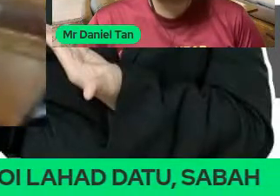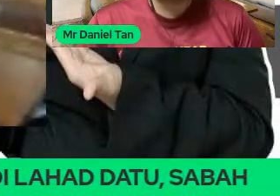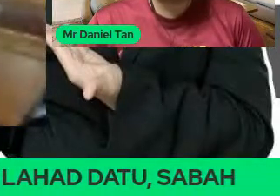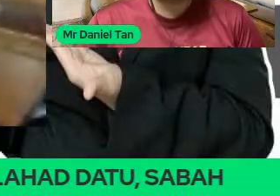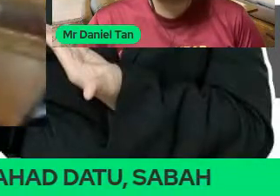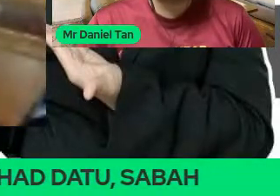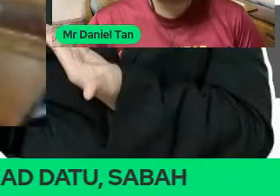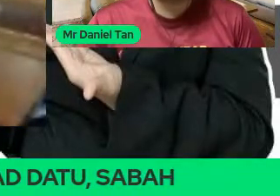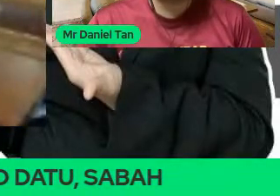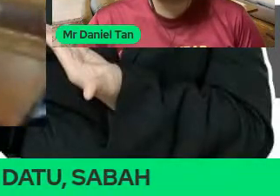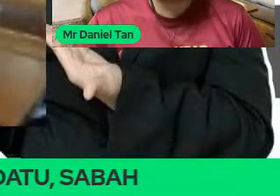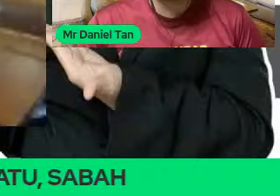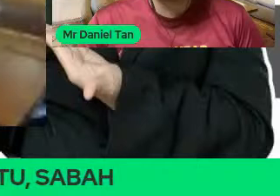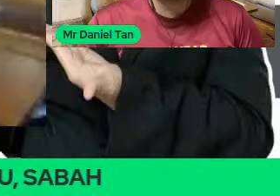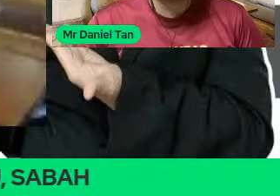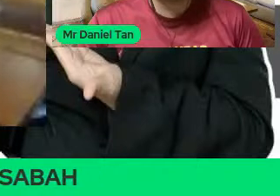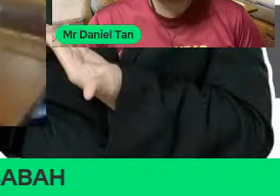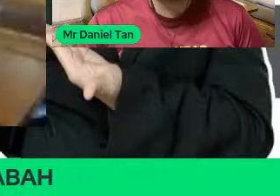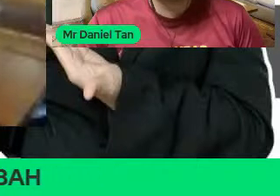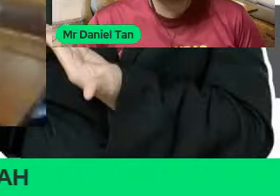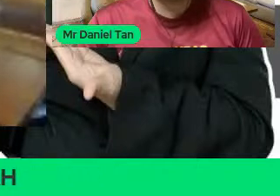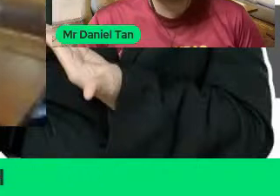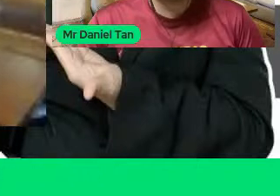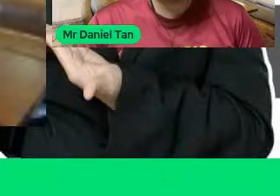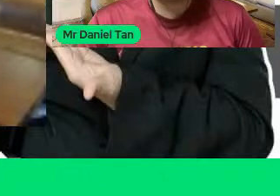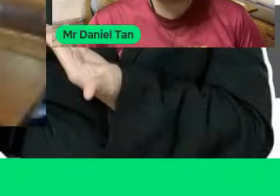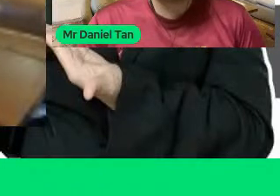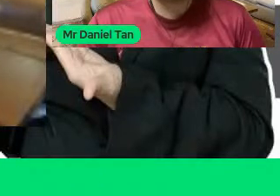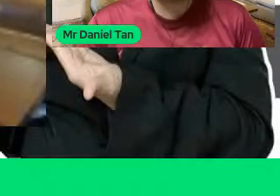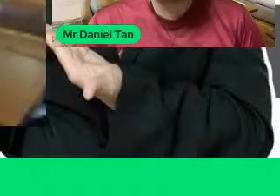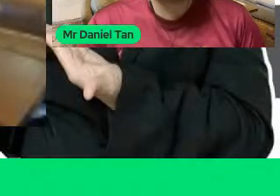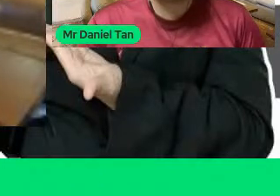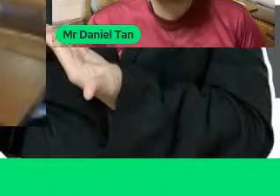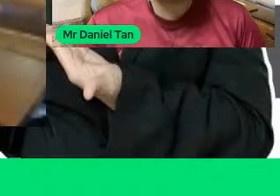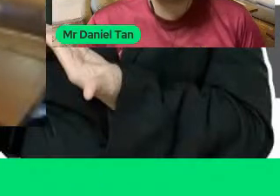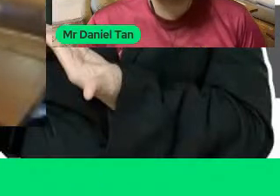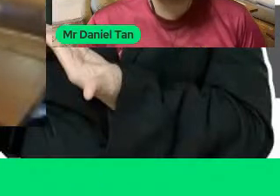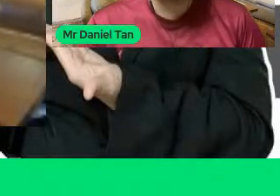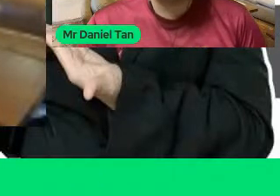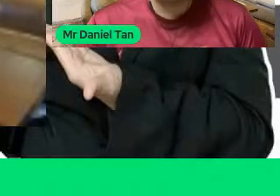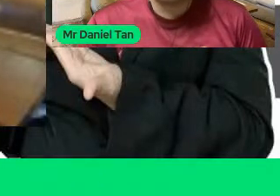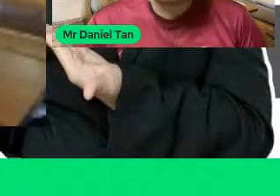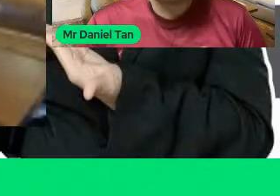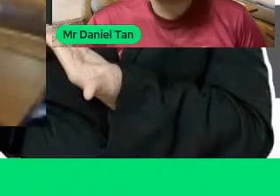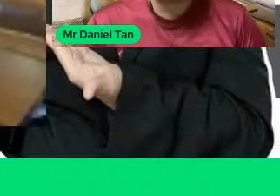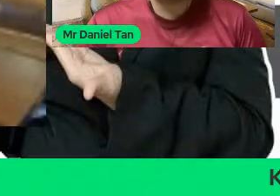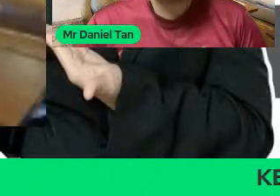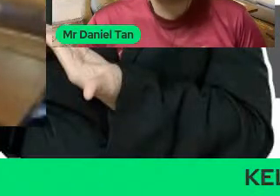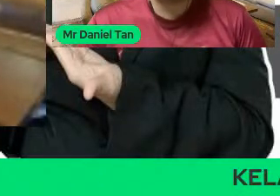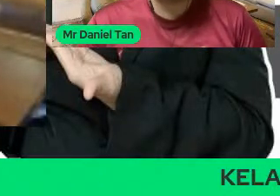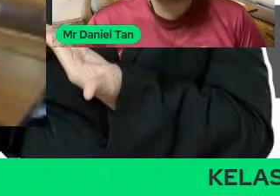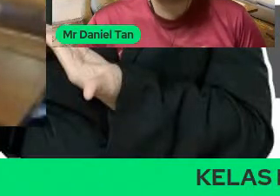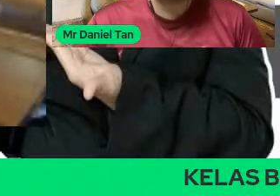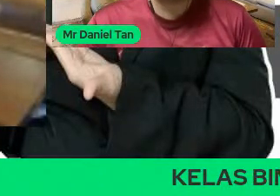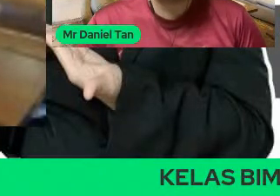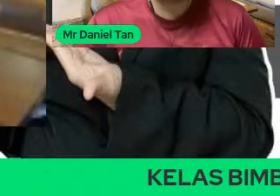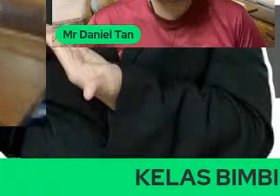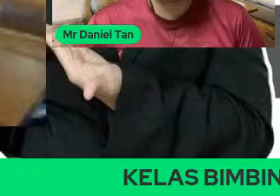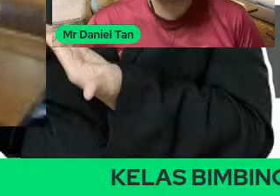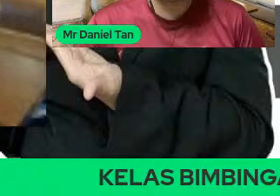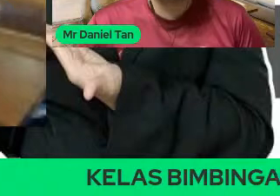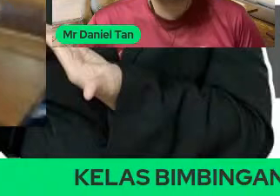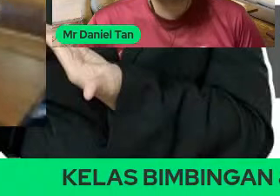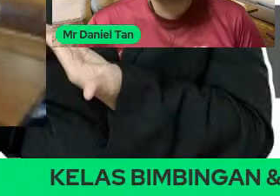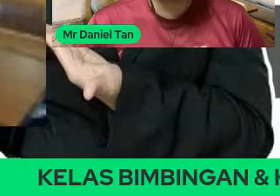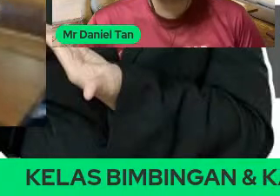hanya Imel ID Saharjo yang digunakan kepada murid-murid yang belum ada Imel